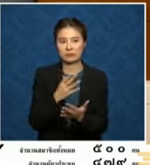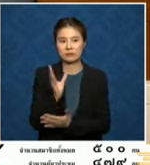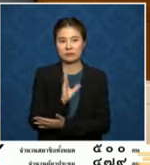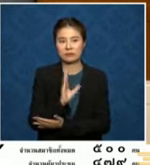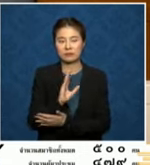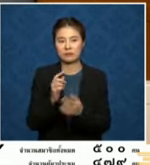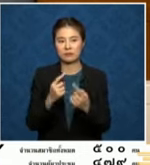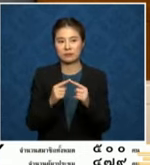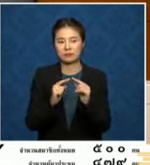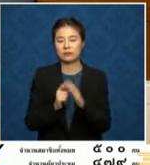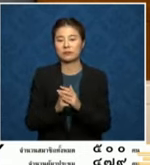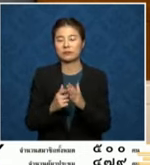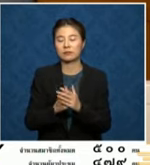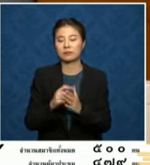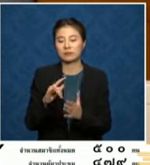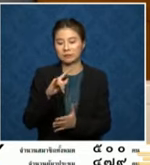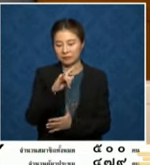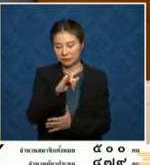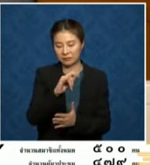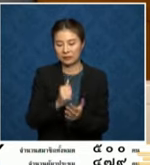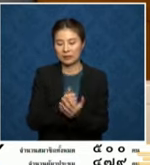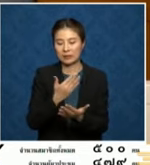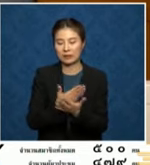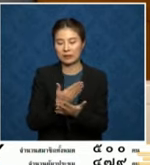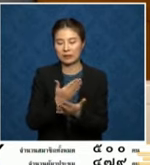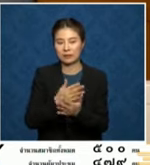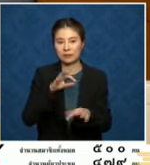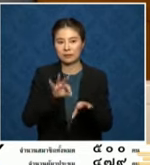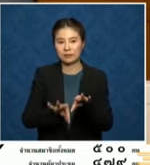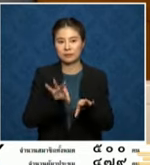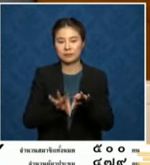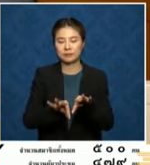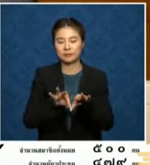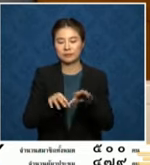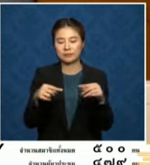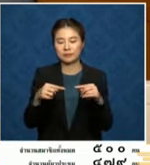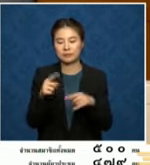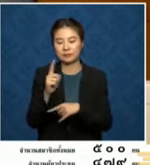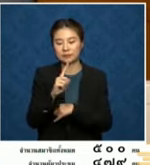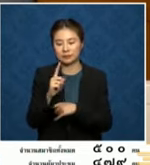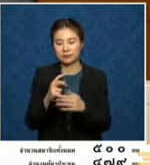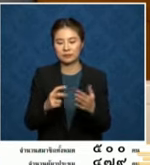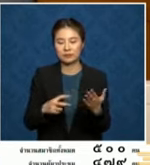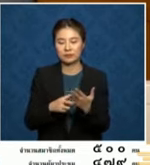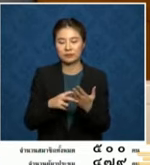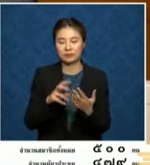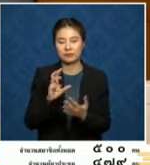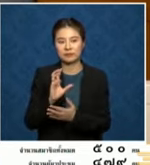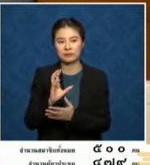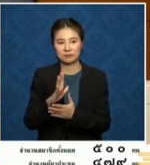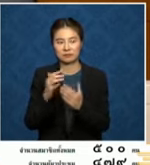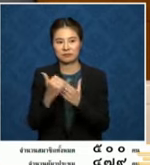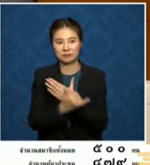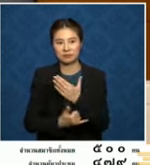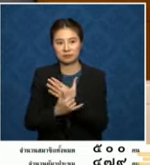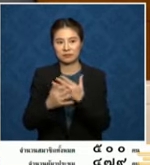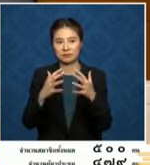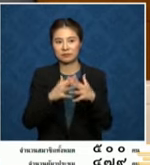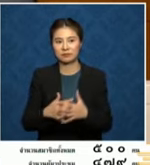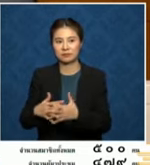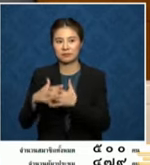ะครับแต่ท่านก็เดินทางอย่างเหมาะสมและประหยัดงบประมาณอย่างมากที่สุดถึงแม้จะเป็นการเดินทางข้ามโลกไปยังประเทศเช่นสหรัฐอเมริก